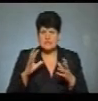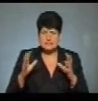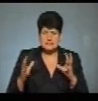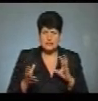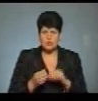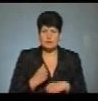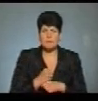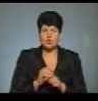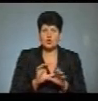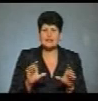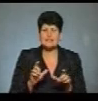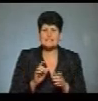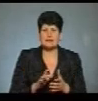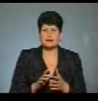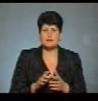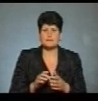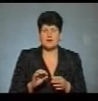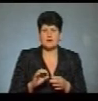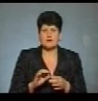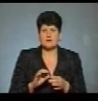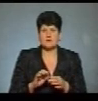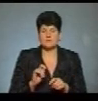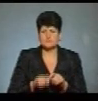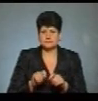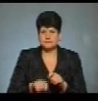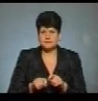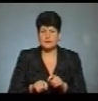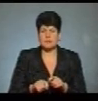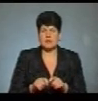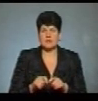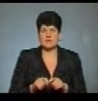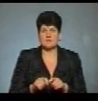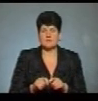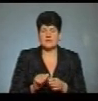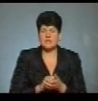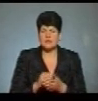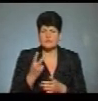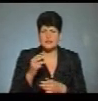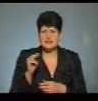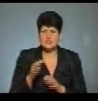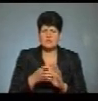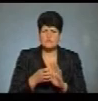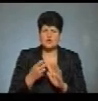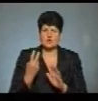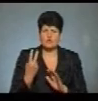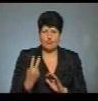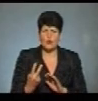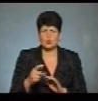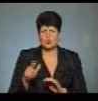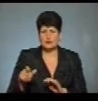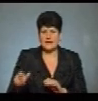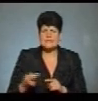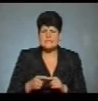Загалом лабораторний центр методом полімеразно-ланцюгової реакції дослідив біологічні матеріали 2902 осіб. Це люди, в